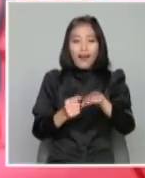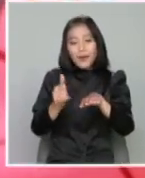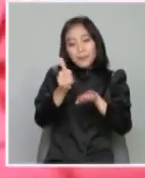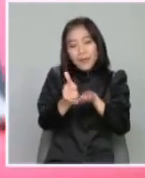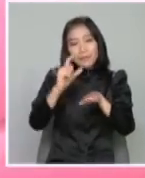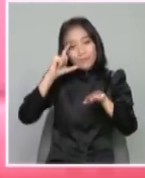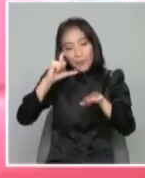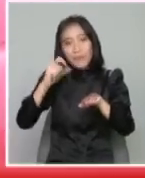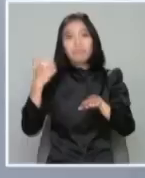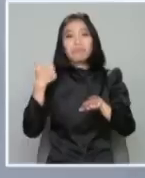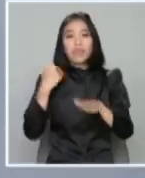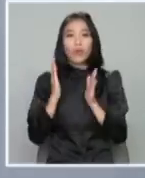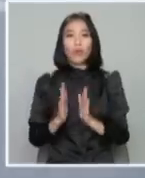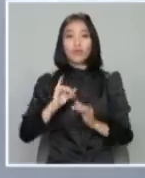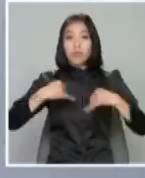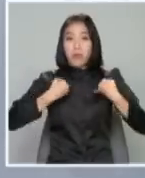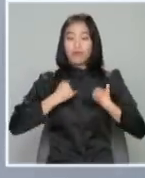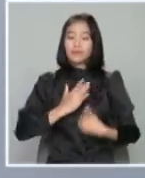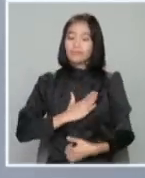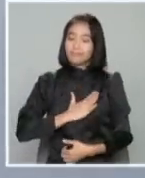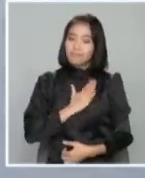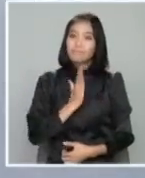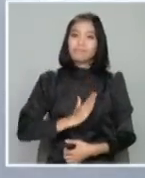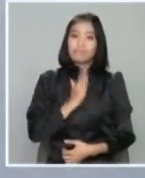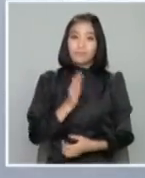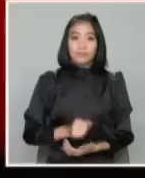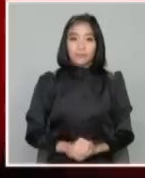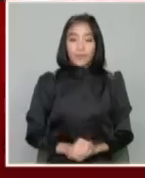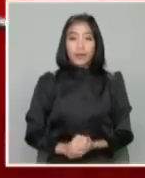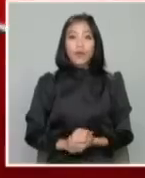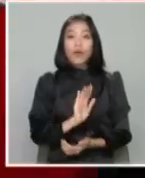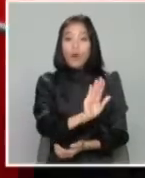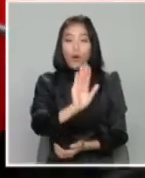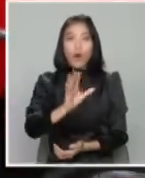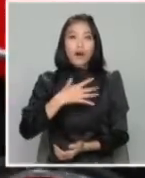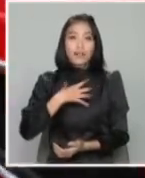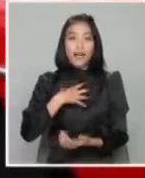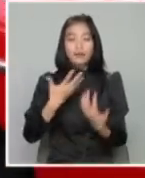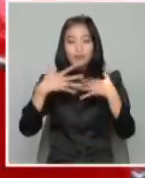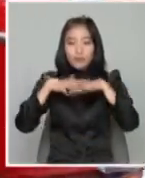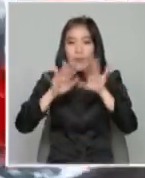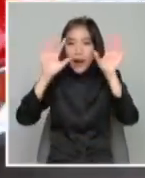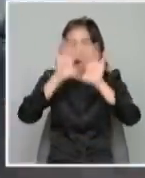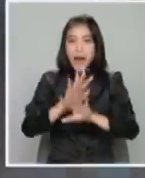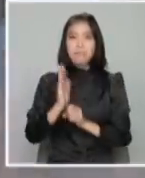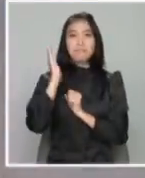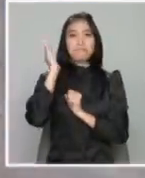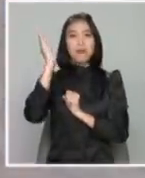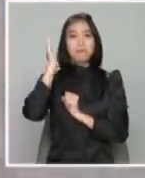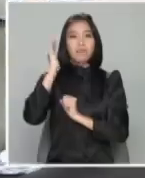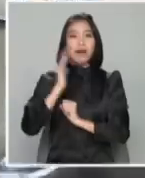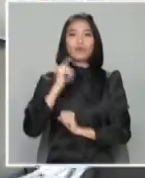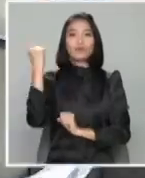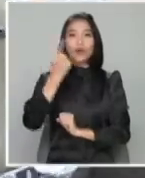ความภาคภูมิใจให้กับเจ้าของรถทุกคันเป็นอย่างมากและพวกเขาหวังว่าจะเป็นส่วนหนึ่งในการประชาสัมพันธ์การท่องเที่ยวหัวหิน